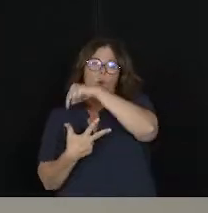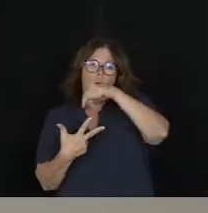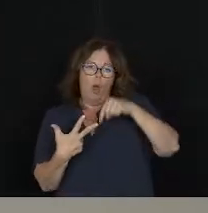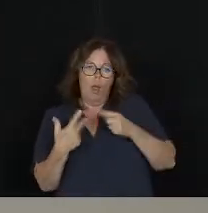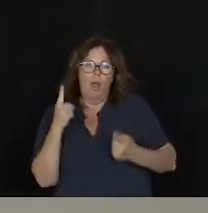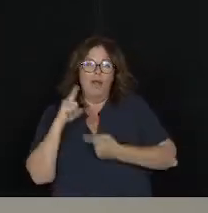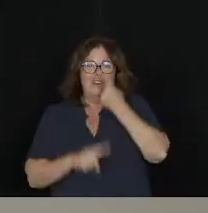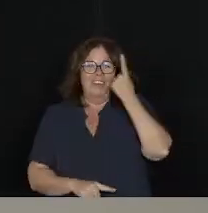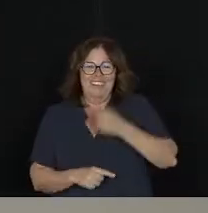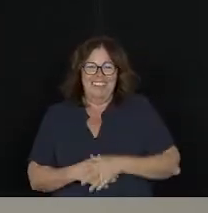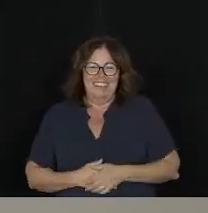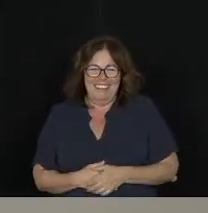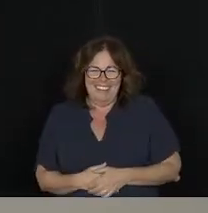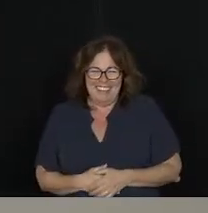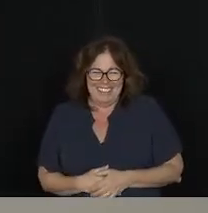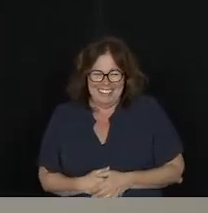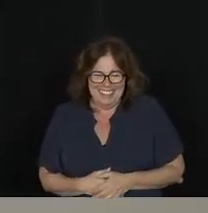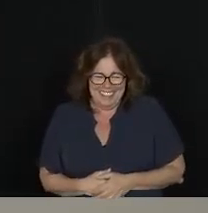importants,